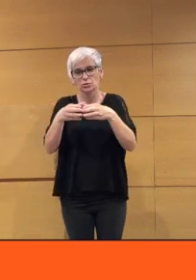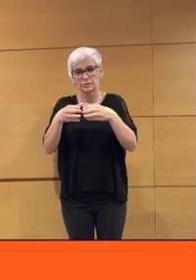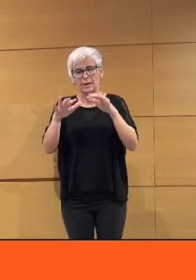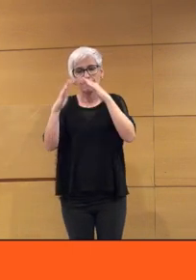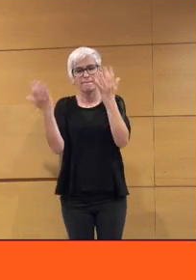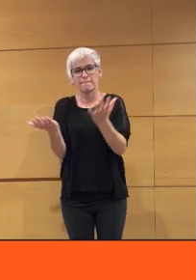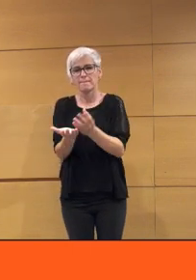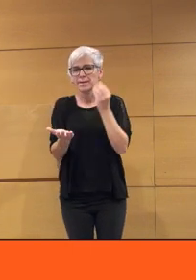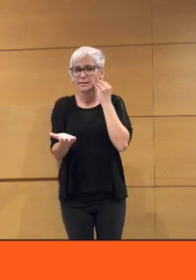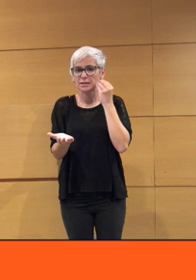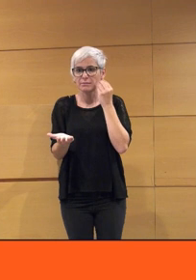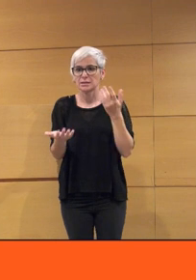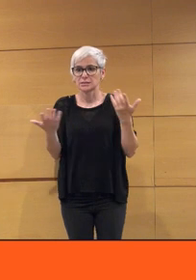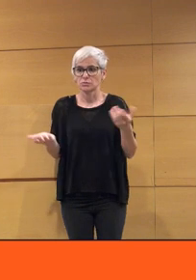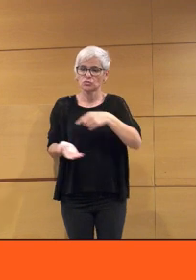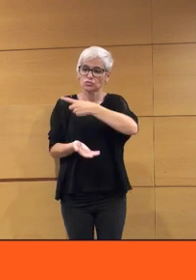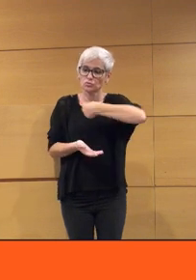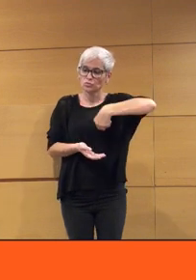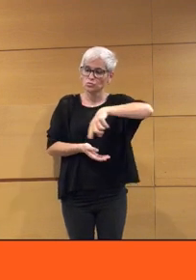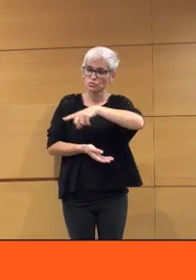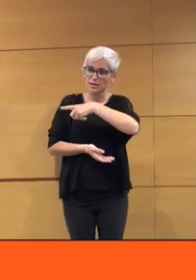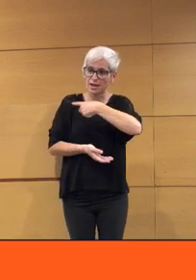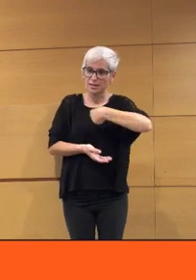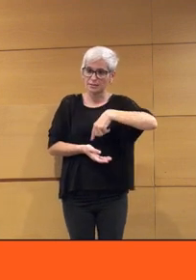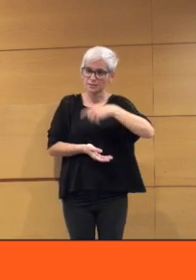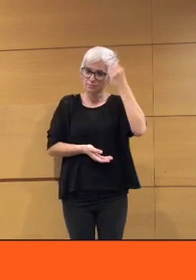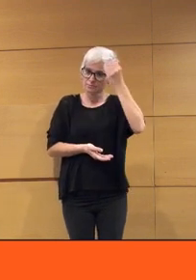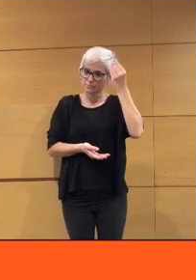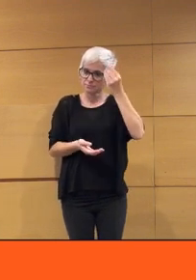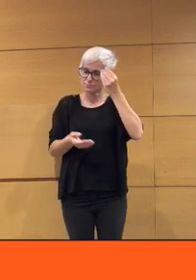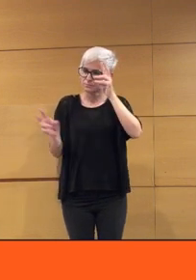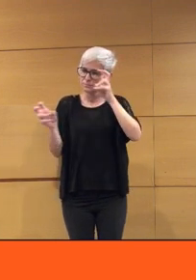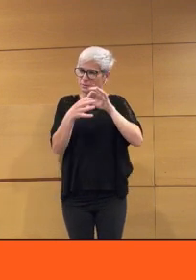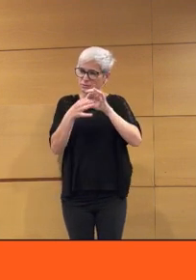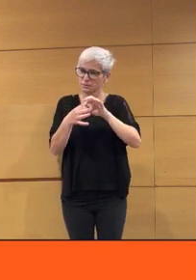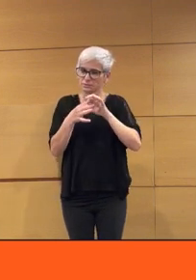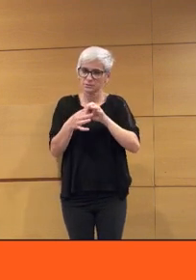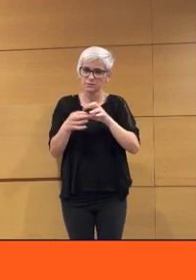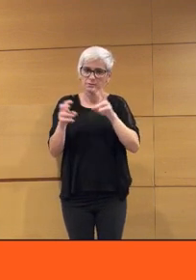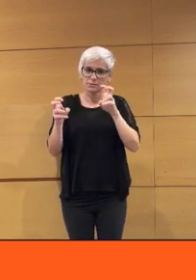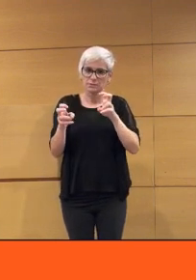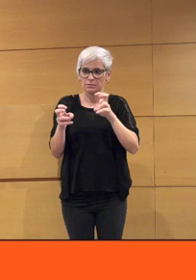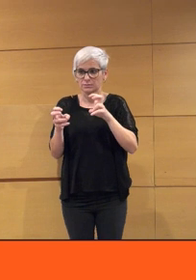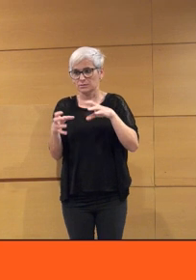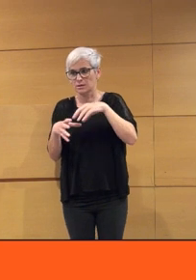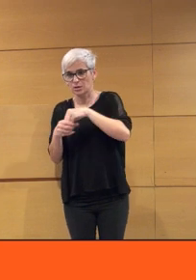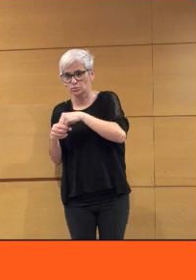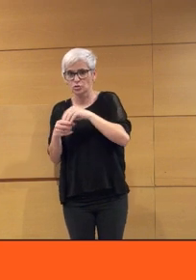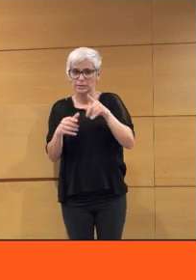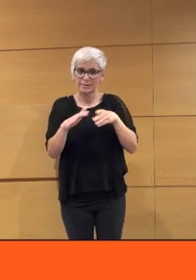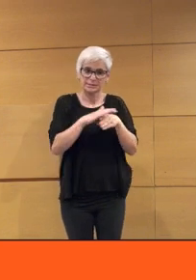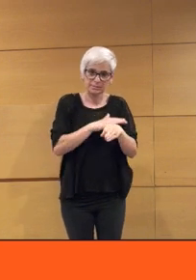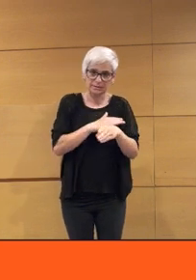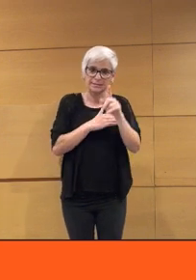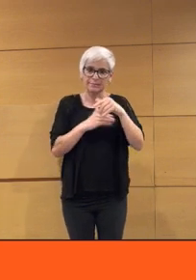metavers, on nosaltres per la nostra part estem considerant qüestions relacionades tant amb la inclusió com amb l'accessibilitat com amb